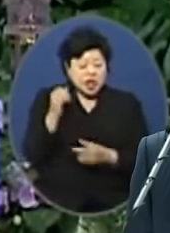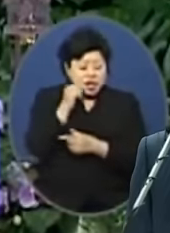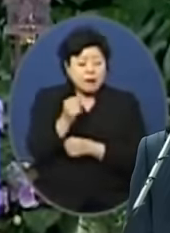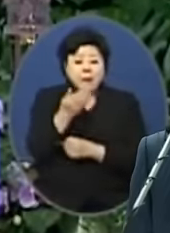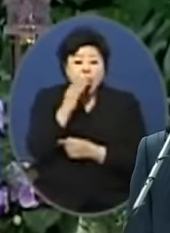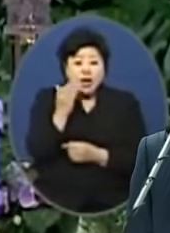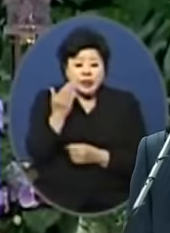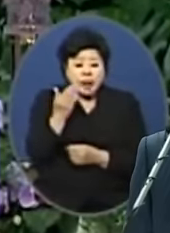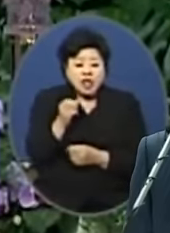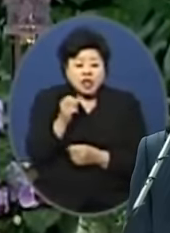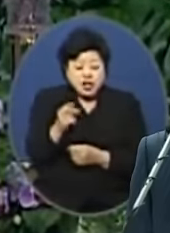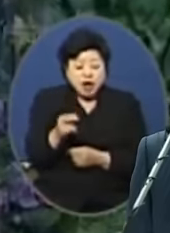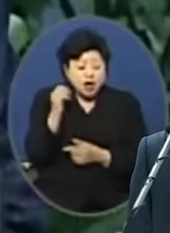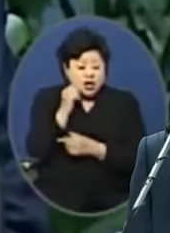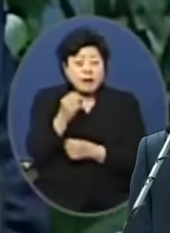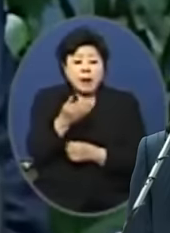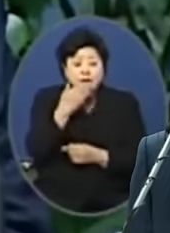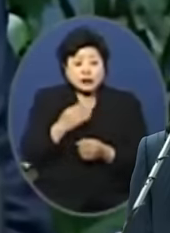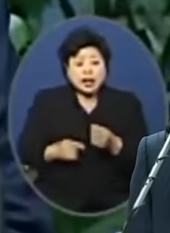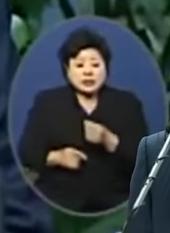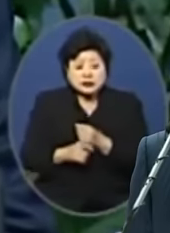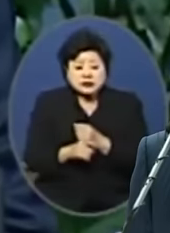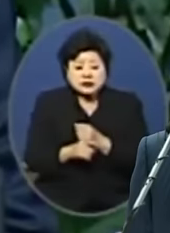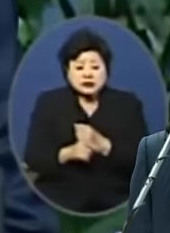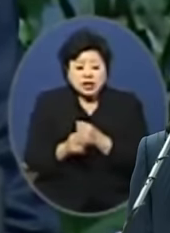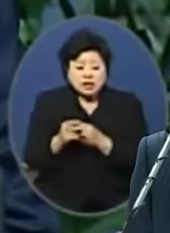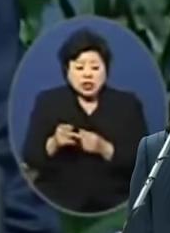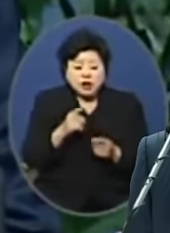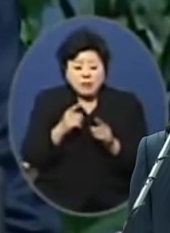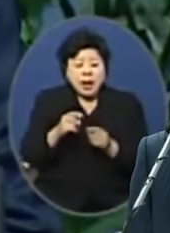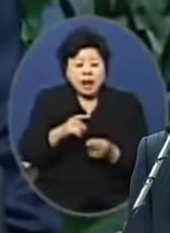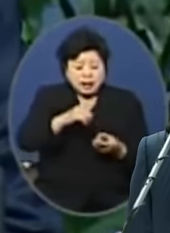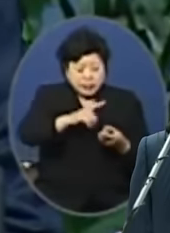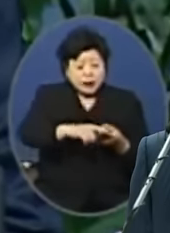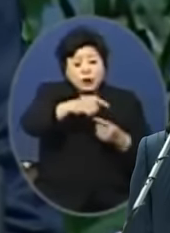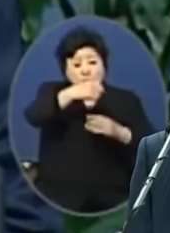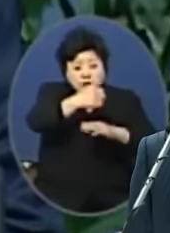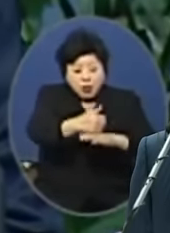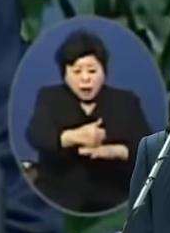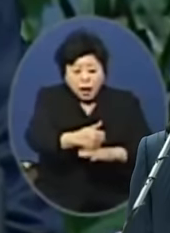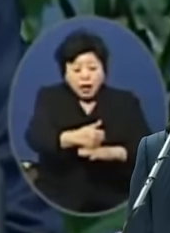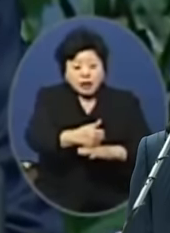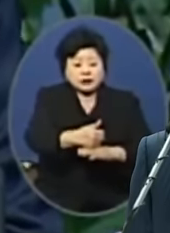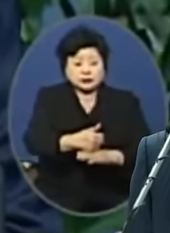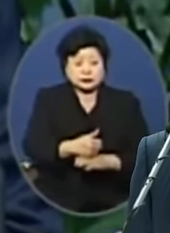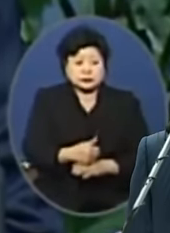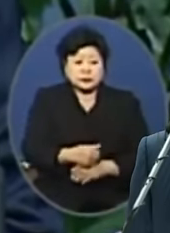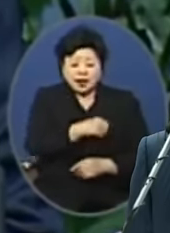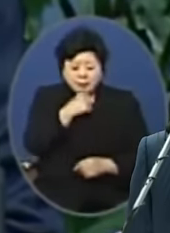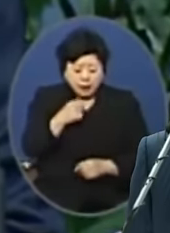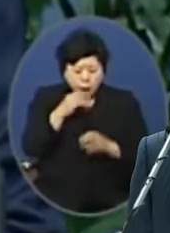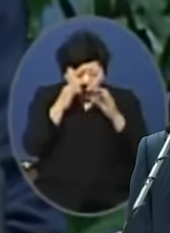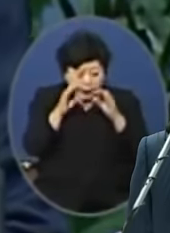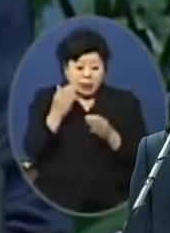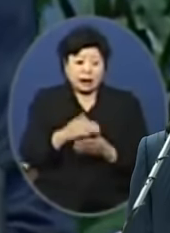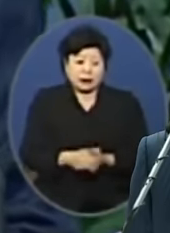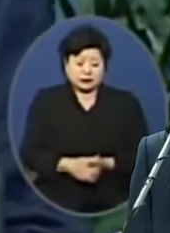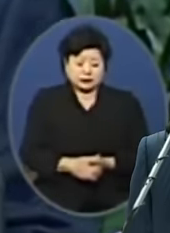먹으리라. 혀의 열매를 먹는다는 것은 혀로서 말한 그 결과를 맛보게 된다는